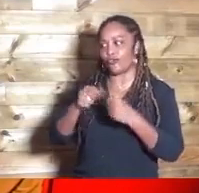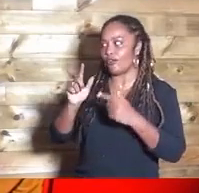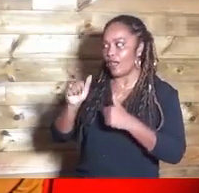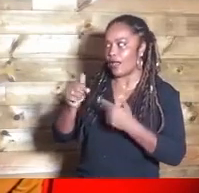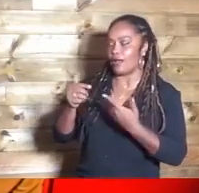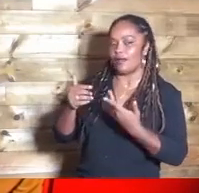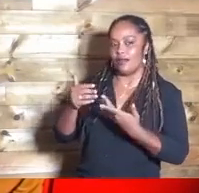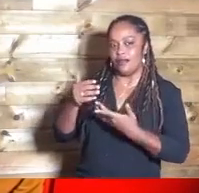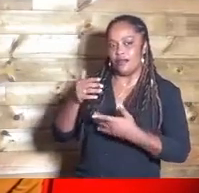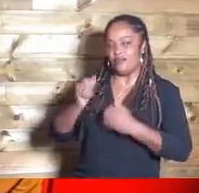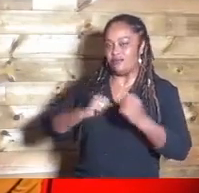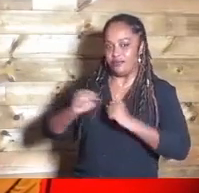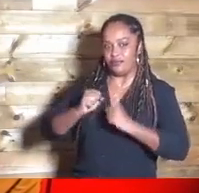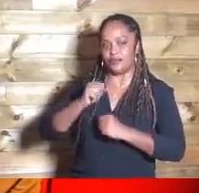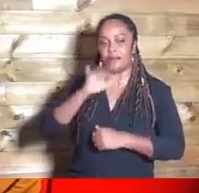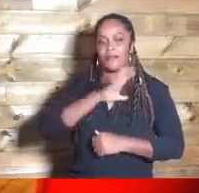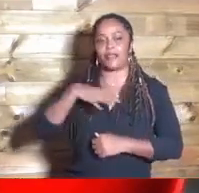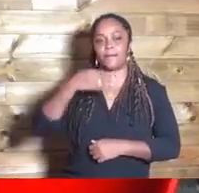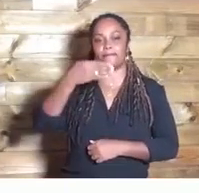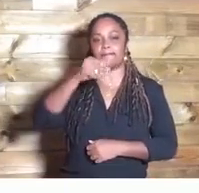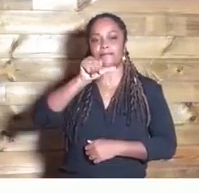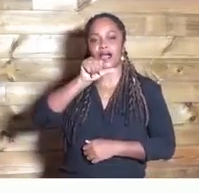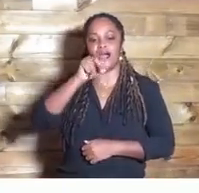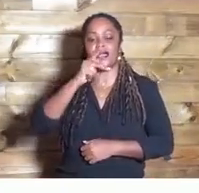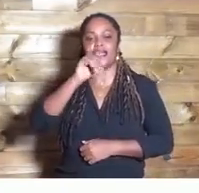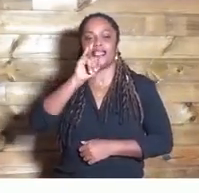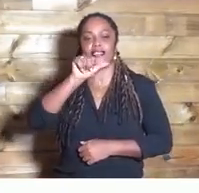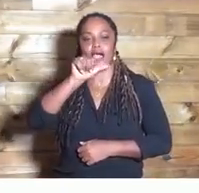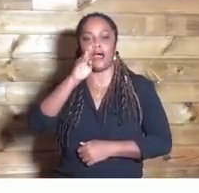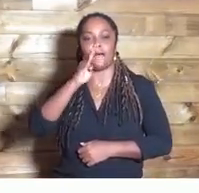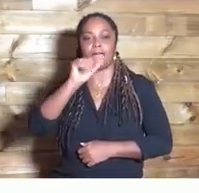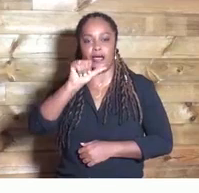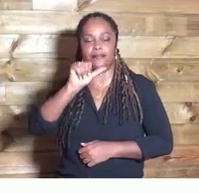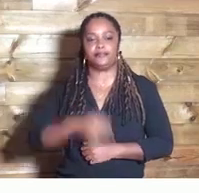manœuvre, Laurence Makiaba. Merci, on peut.